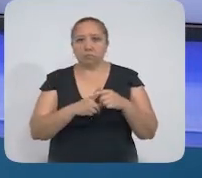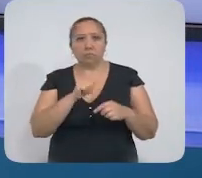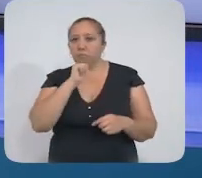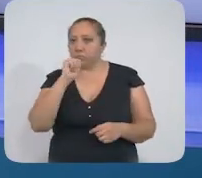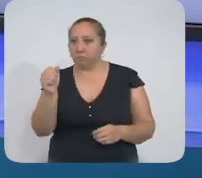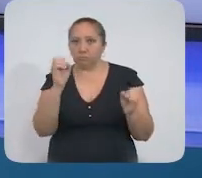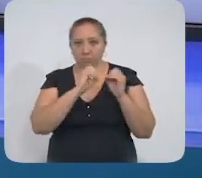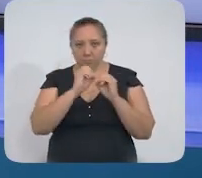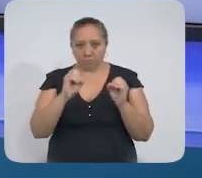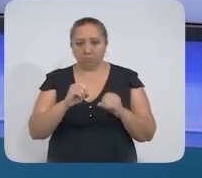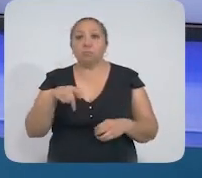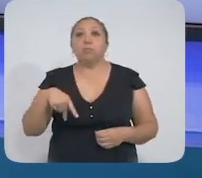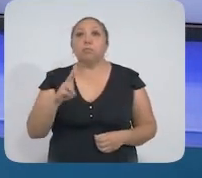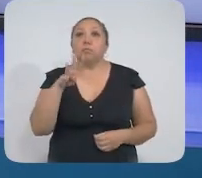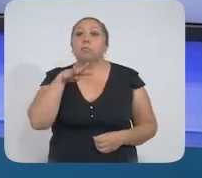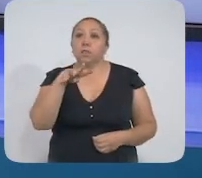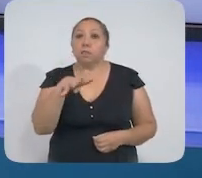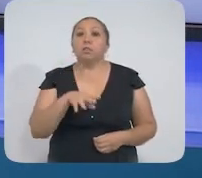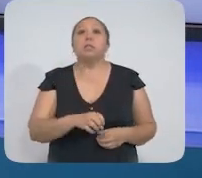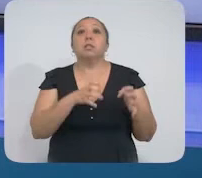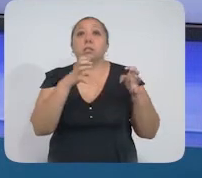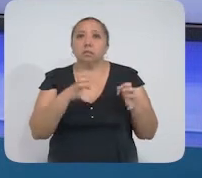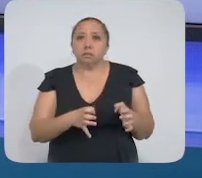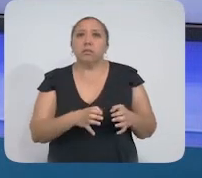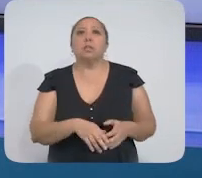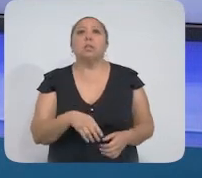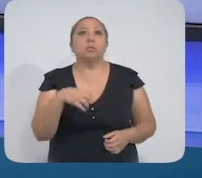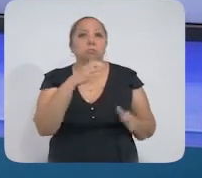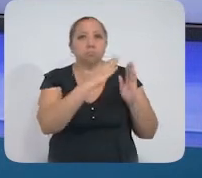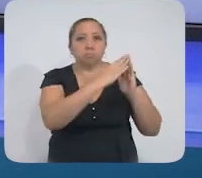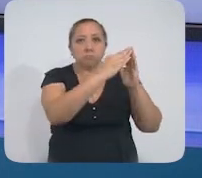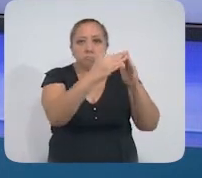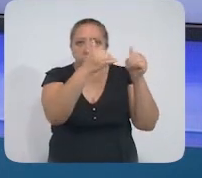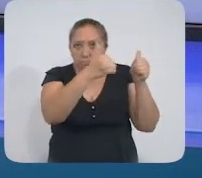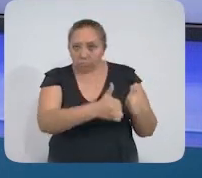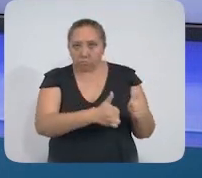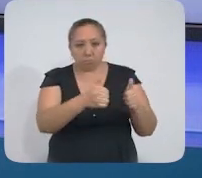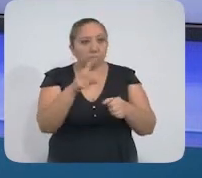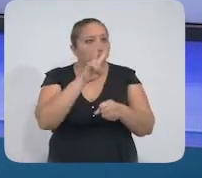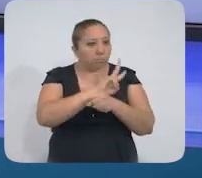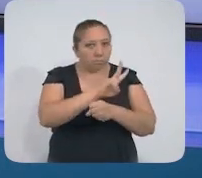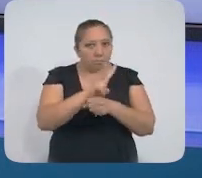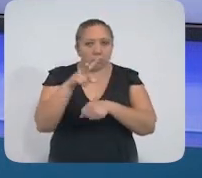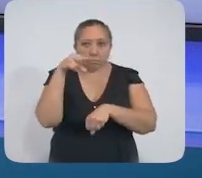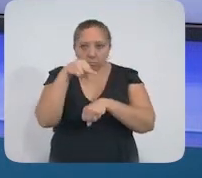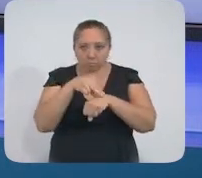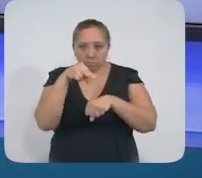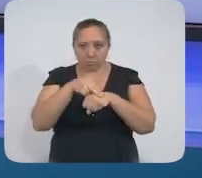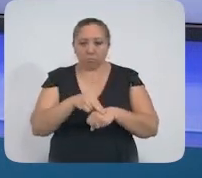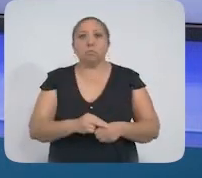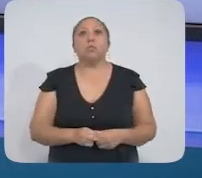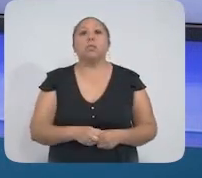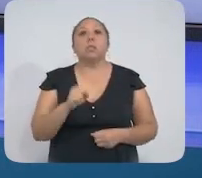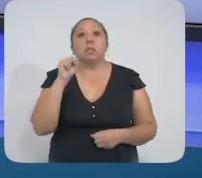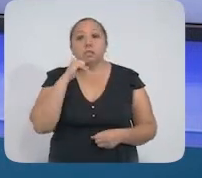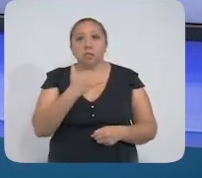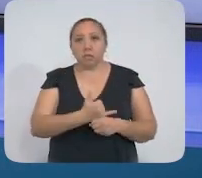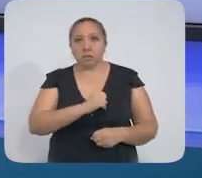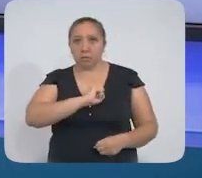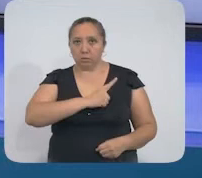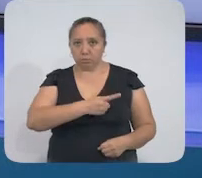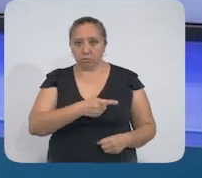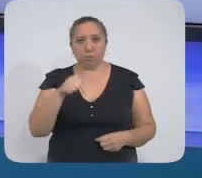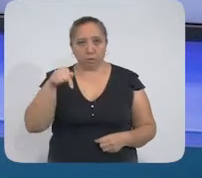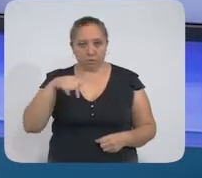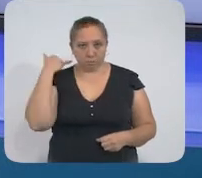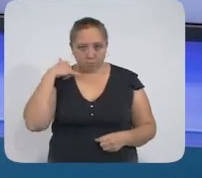11 juntulule tanushak altalo yete 50 juntulule tzoku yilale mishba yantio. Bekla lunes e mas